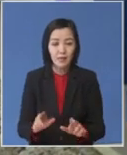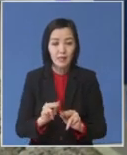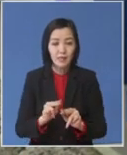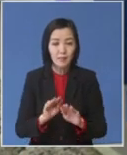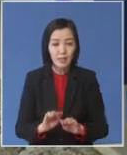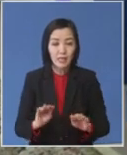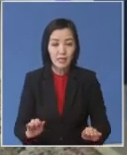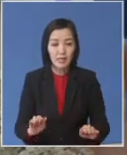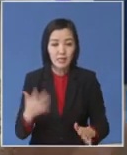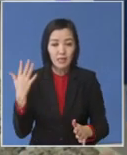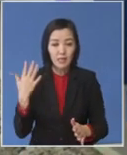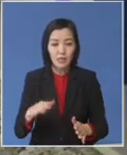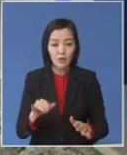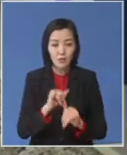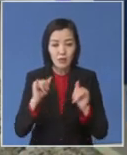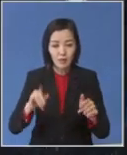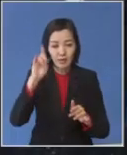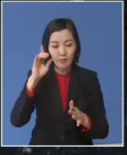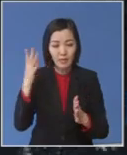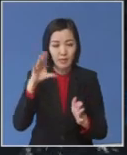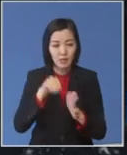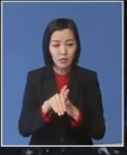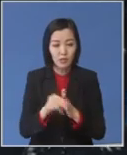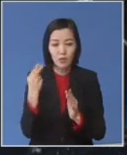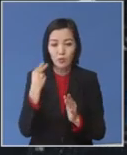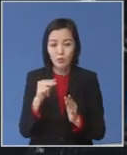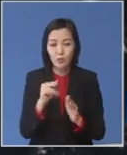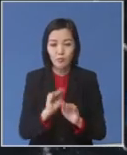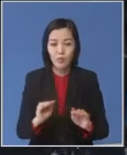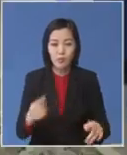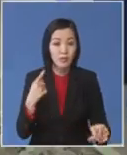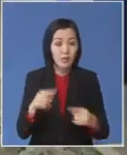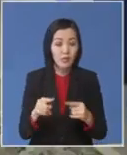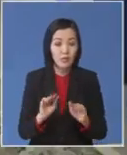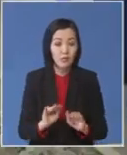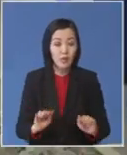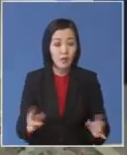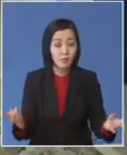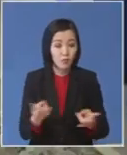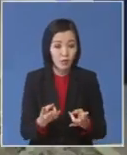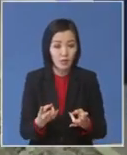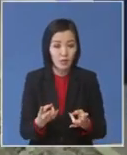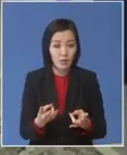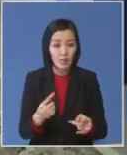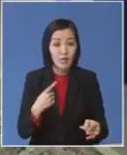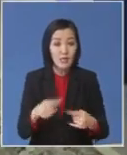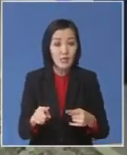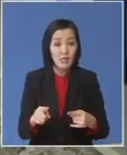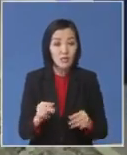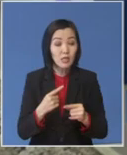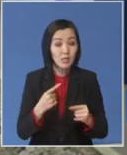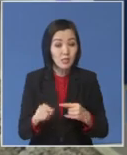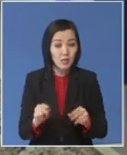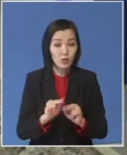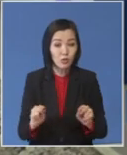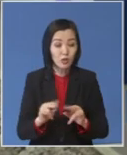елбасының айтқандай 50 елдің қатарына қосу үшін біз озық шәкірттеріміз ерекше балалар болу керек. Оның балаларға ерекше сабақ берсін, ерекше ұстаздар болу керек.